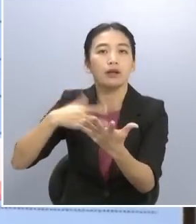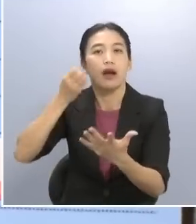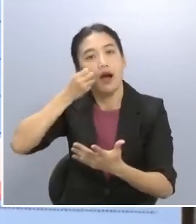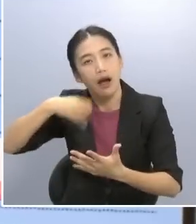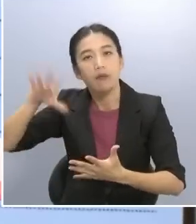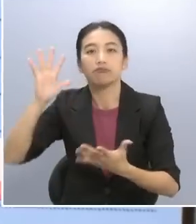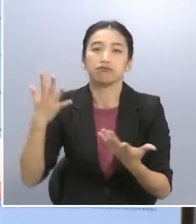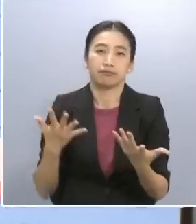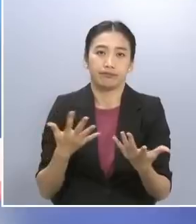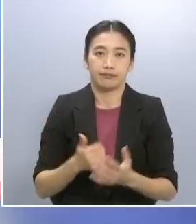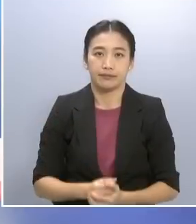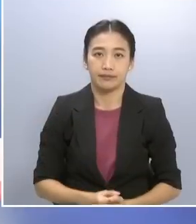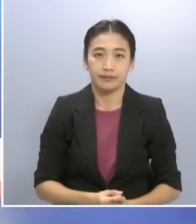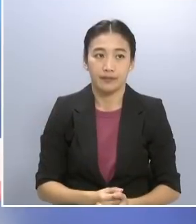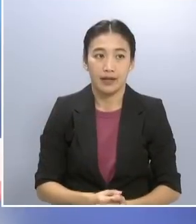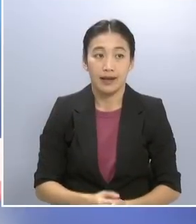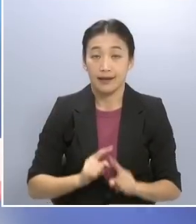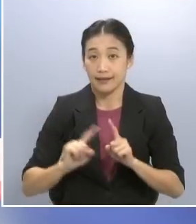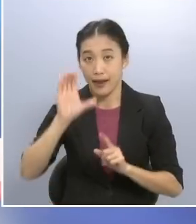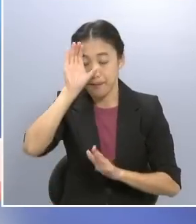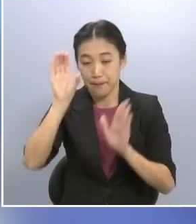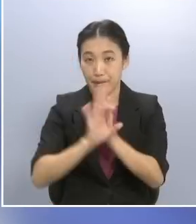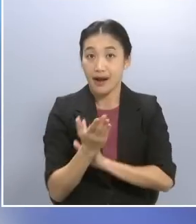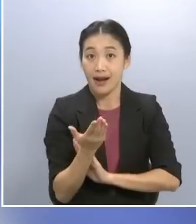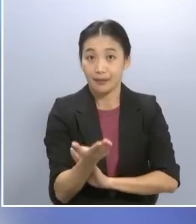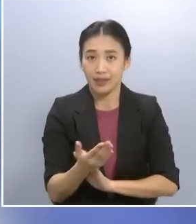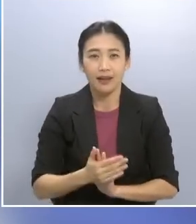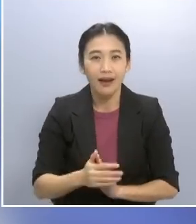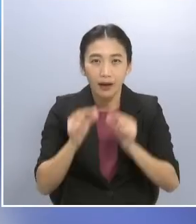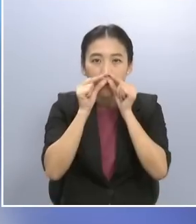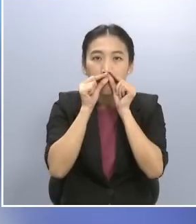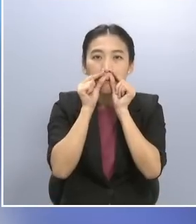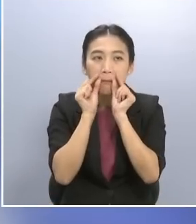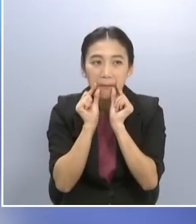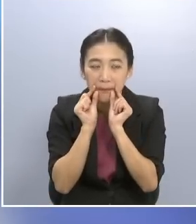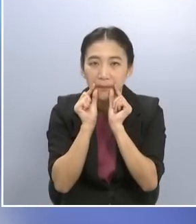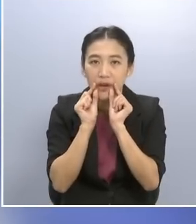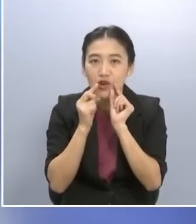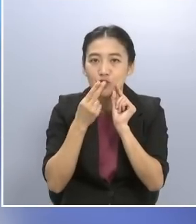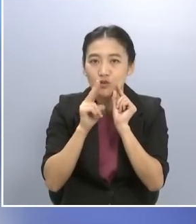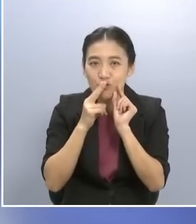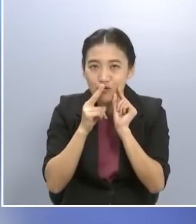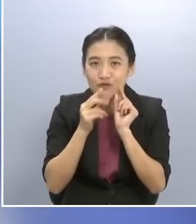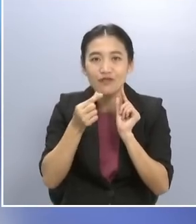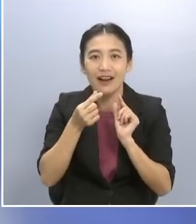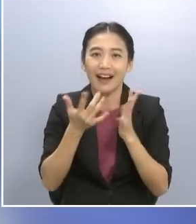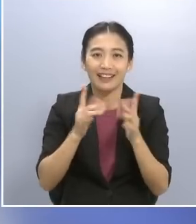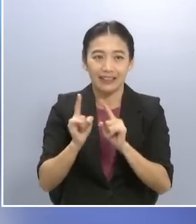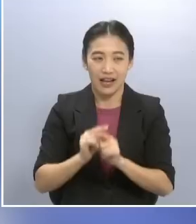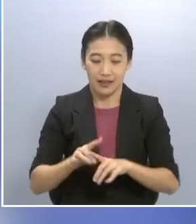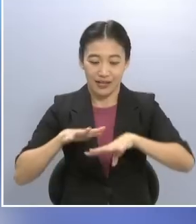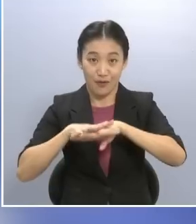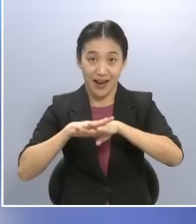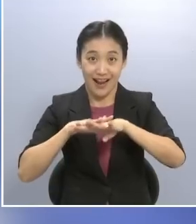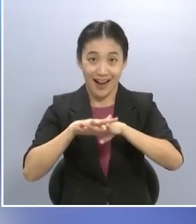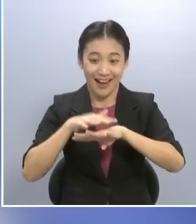พชูวิทย์บาร์โลโก้ที่เป็นรูปผู้ชายมีหนวดใส่แว่นตาดำคาบบุหรี่แบบพันมวลแล้วก็มี QR code ที่ชาวเน็ตแชร์กันแล้วก็บอกว่